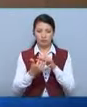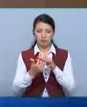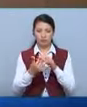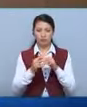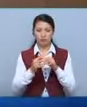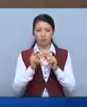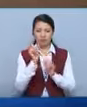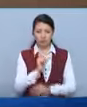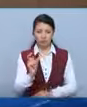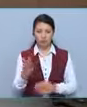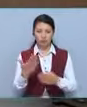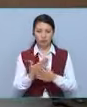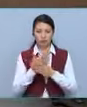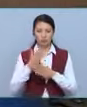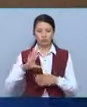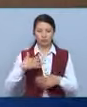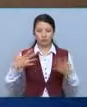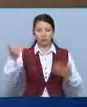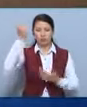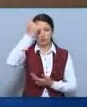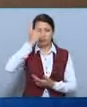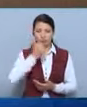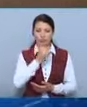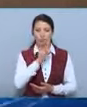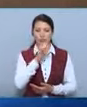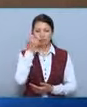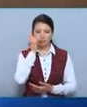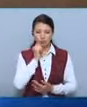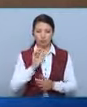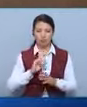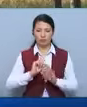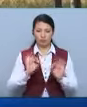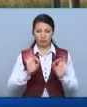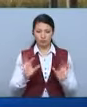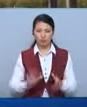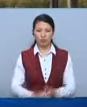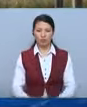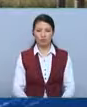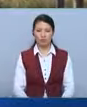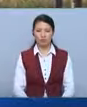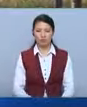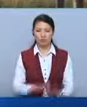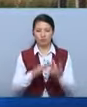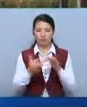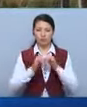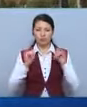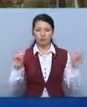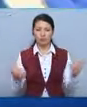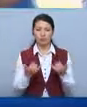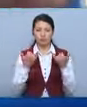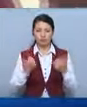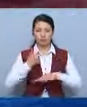осы ауыл азаматтарына көп-көп алғысымызды айтамыз. Аналар атынан жақсылық жалғасын тауып берсін. Ауылды дамыту бүгінгі